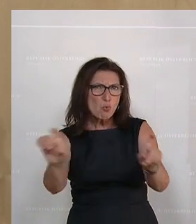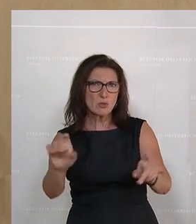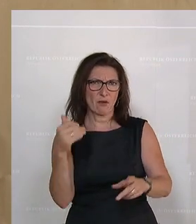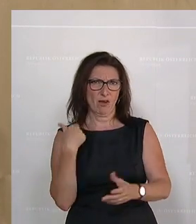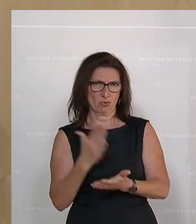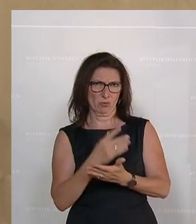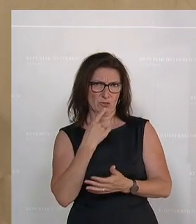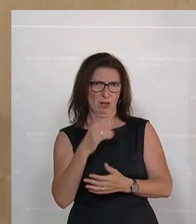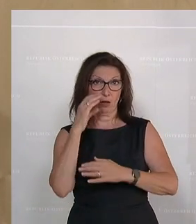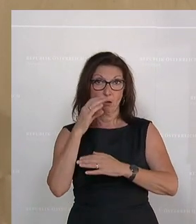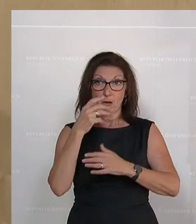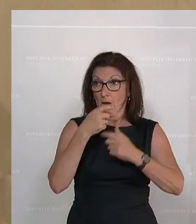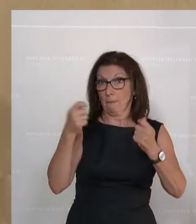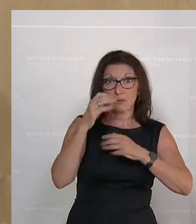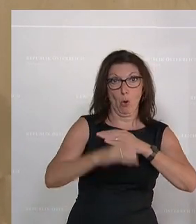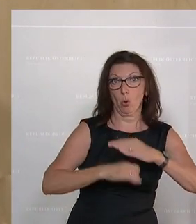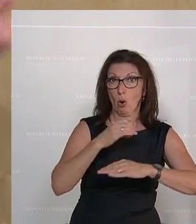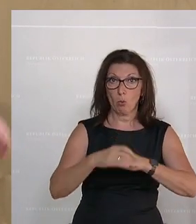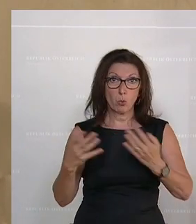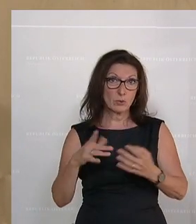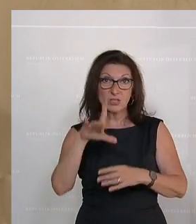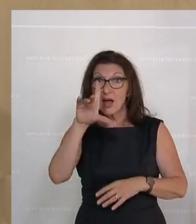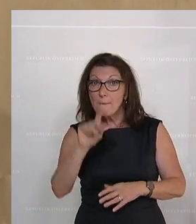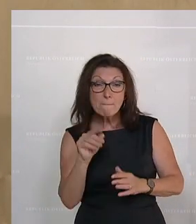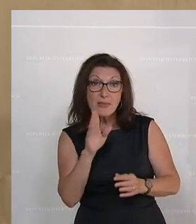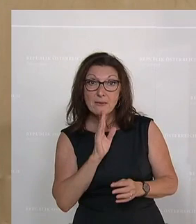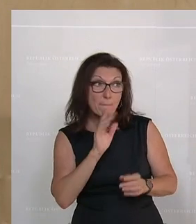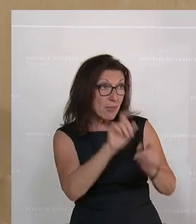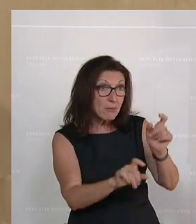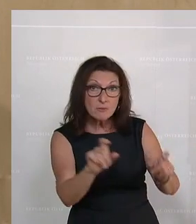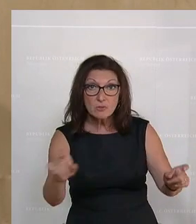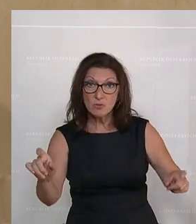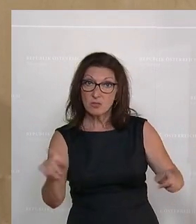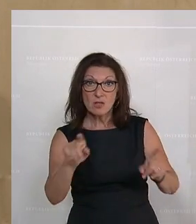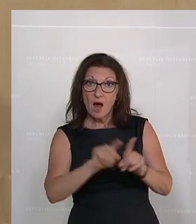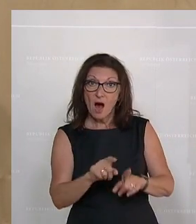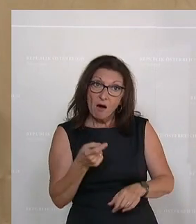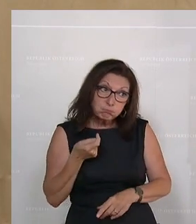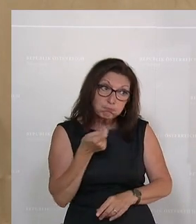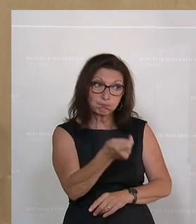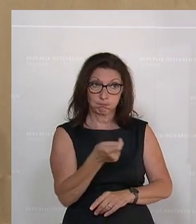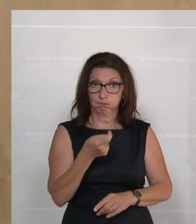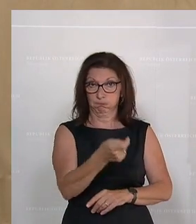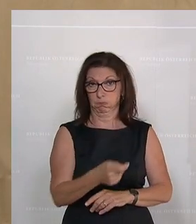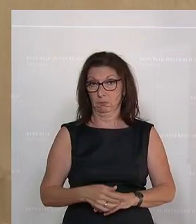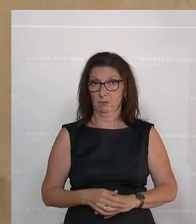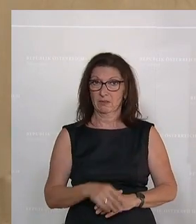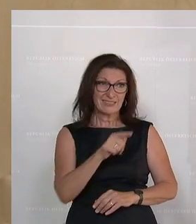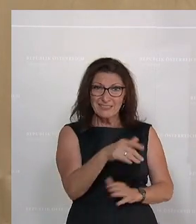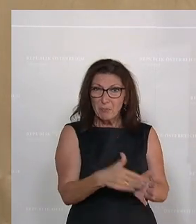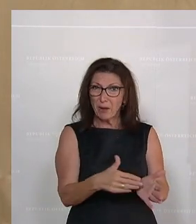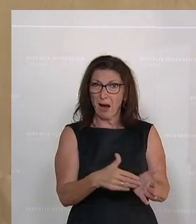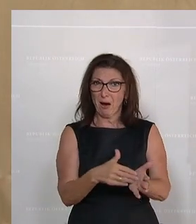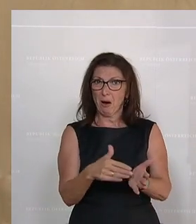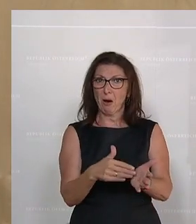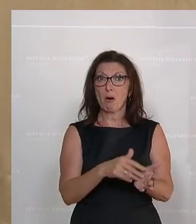ökologische maßnahmen helfen wir mindestpensionisten bekommen auch einen finanziellen zuschuss der dringendsten brauchen